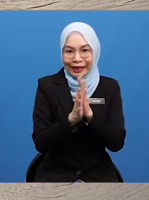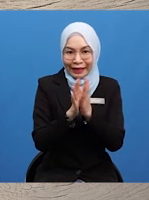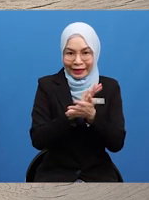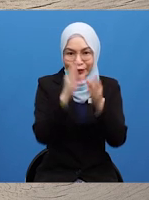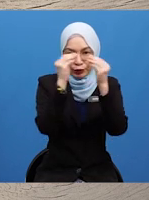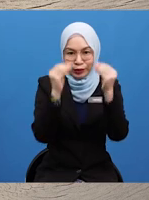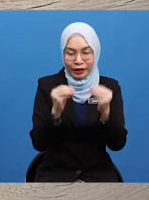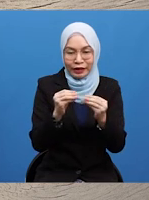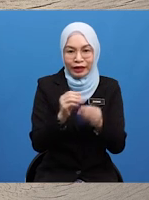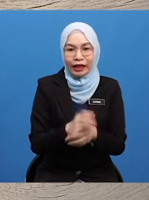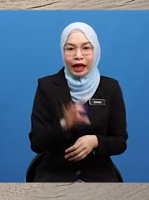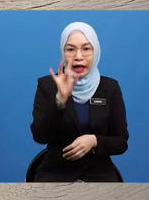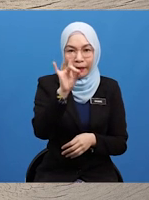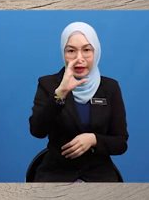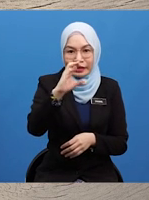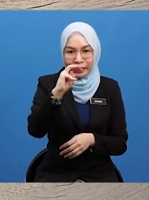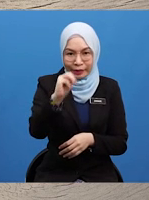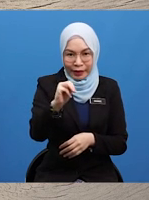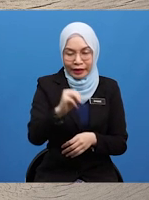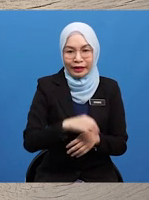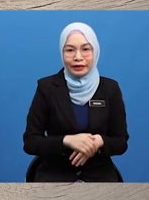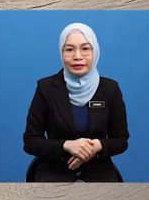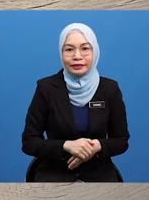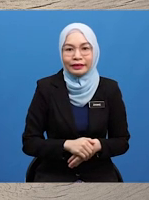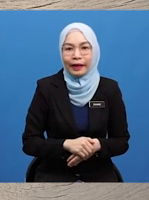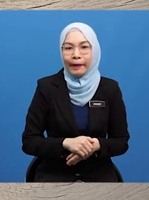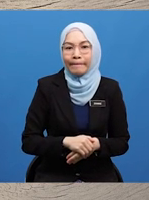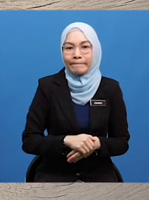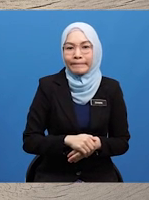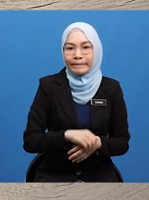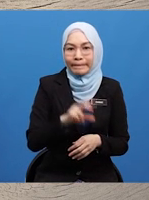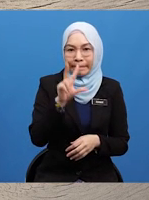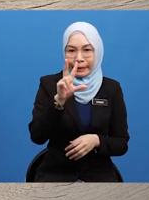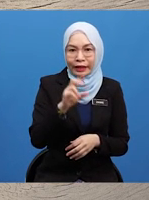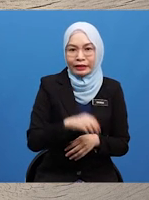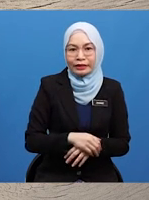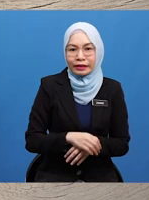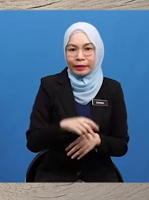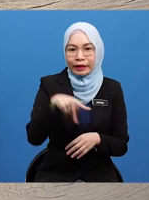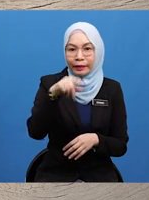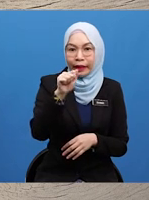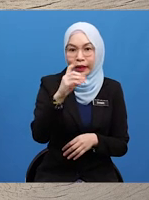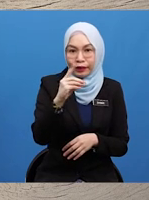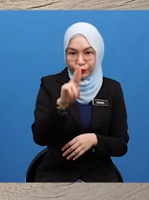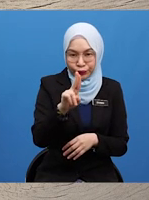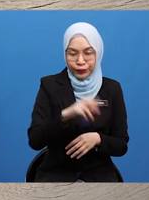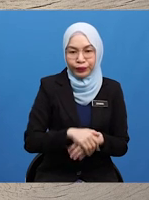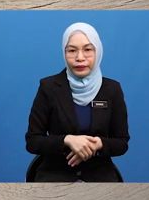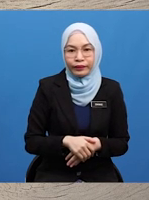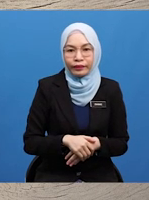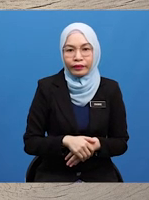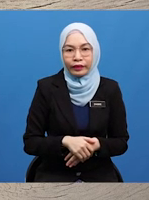kan? Baiklah, kita lihat kaedah 2. Kaedah 2 menggunakan formula isi padu,